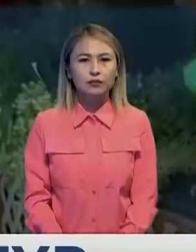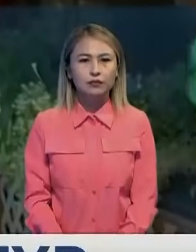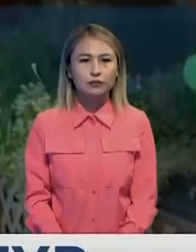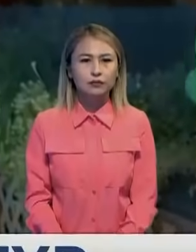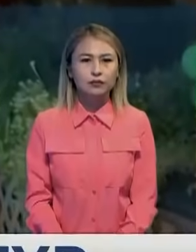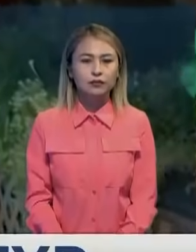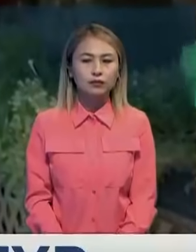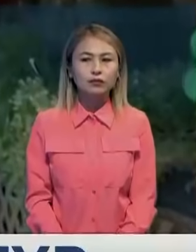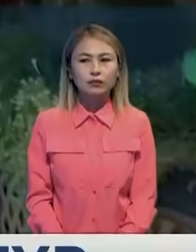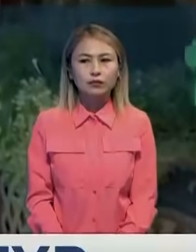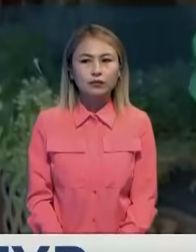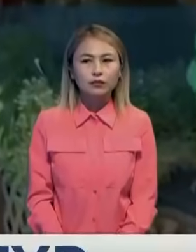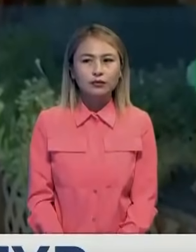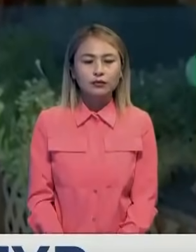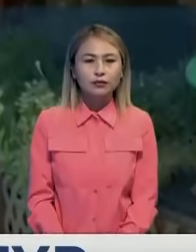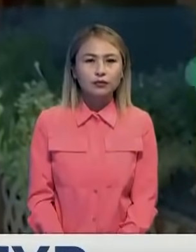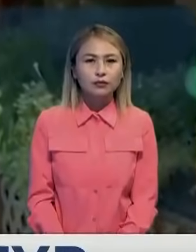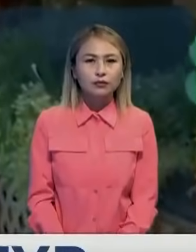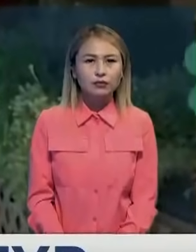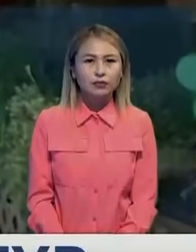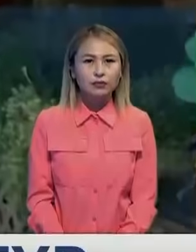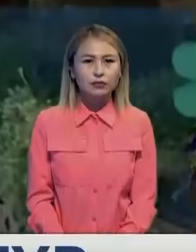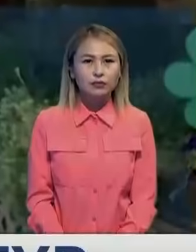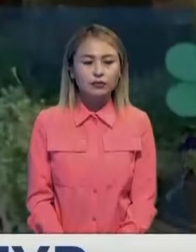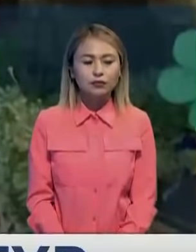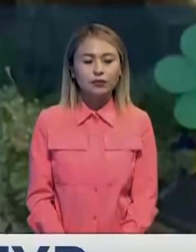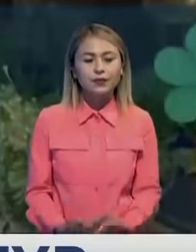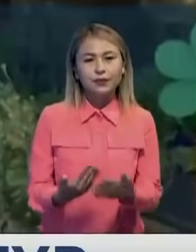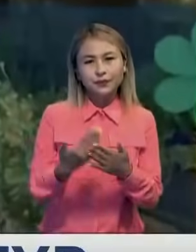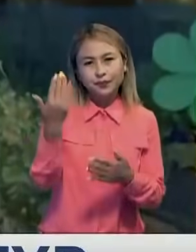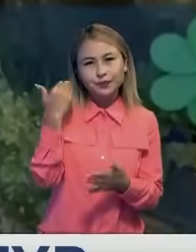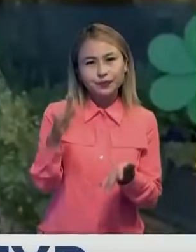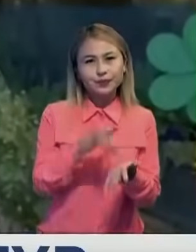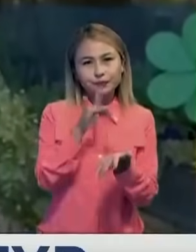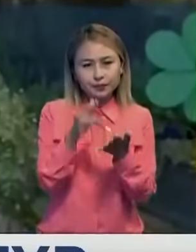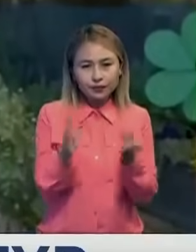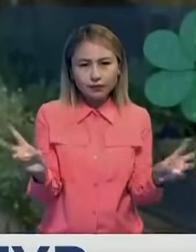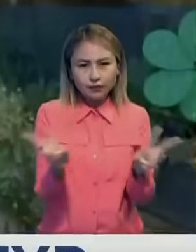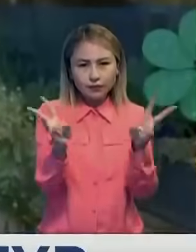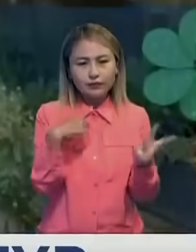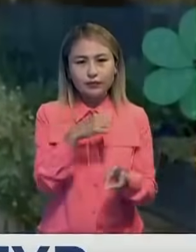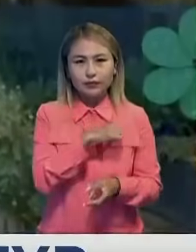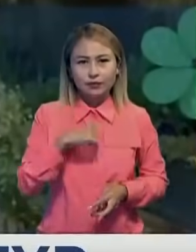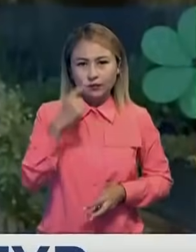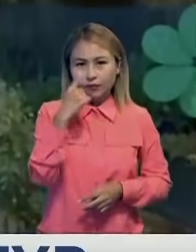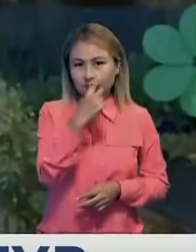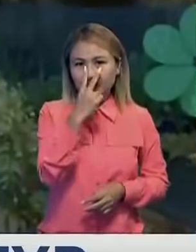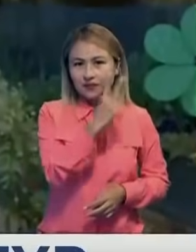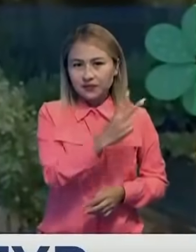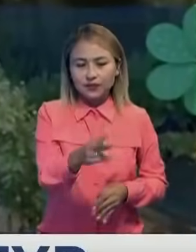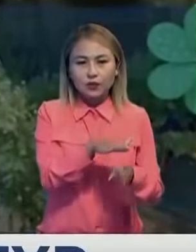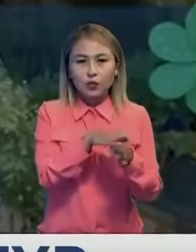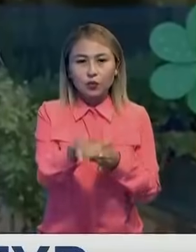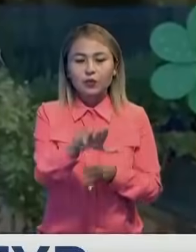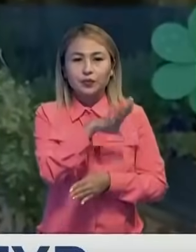I physically saw my home, which is a pile of ash. Өткен түні қаламыздың отқа оранғанын өз көзімізбен көрдік. Үйім толық жанып